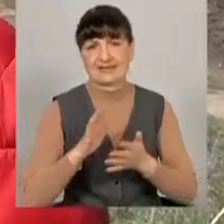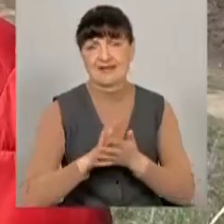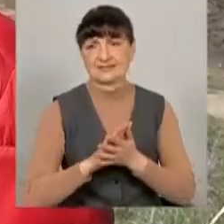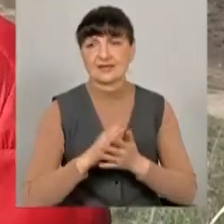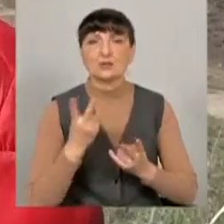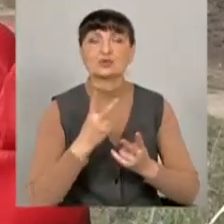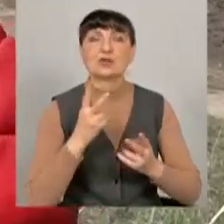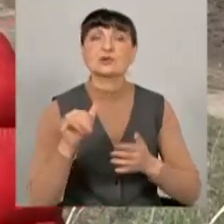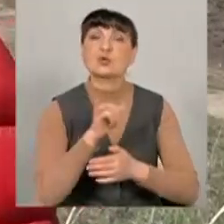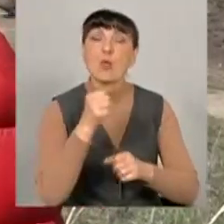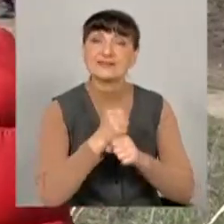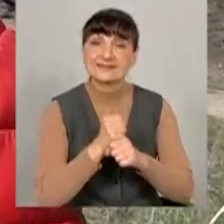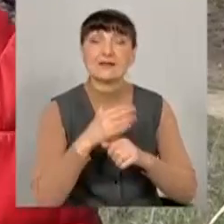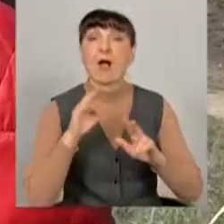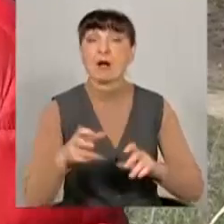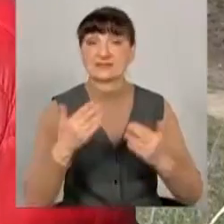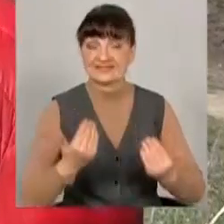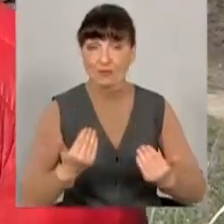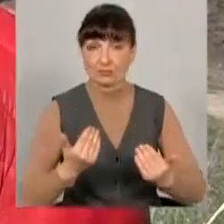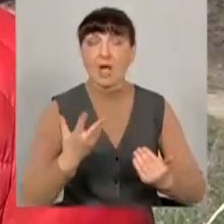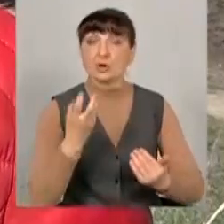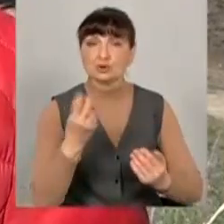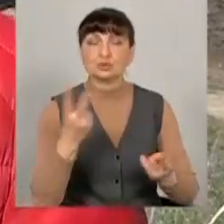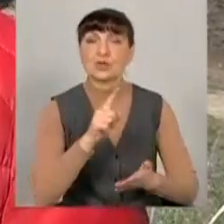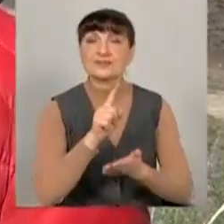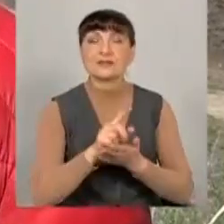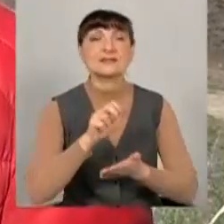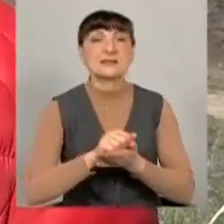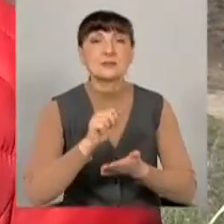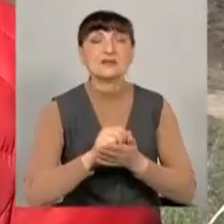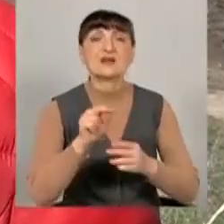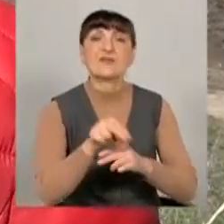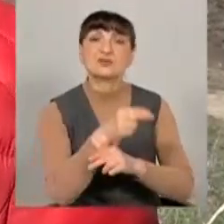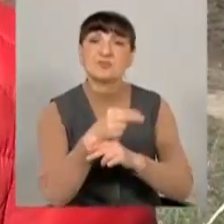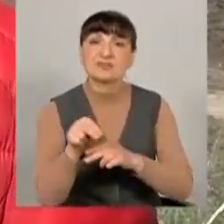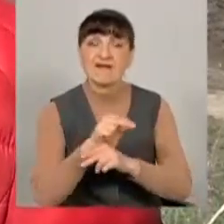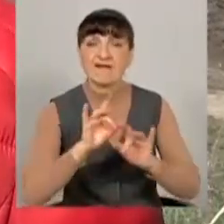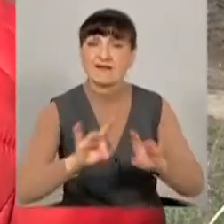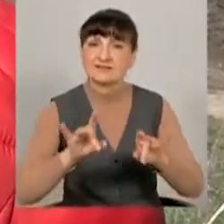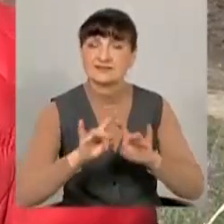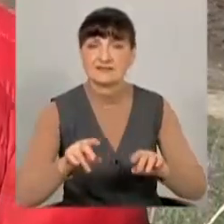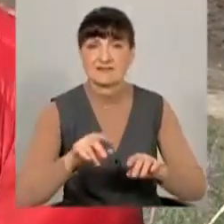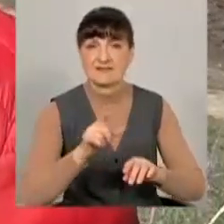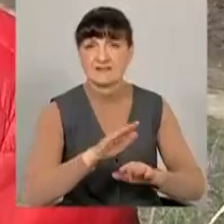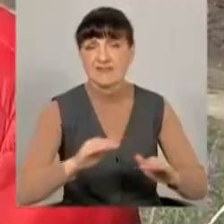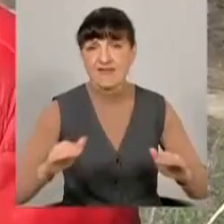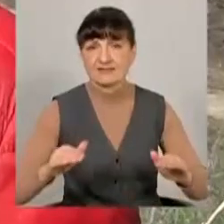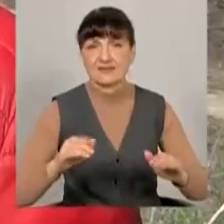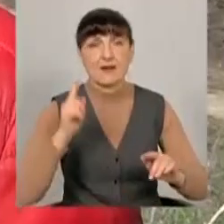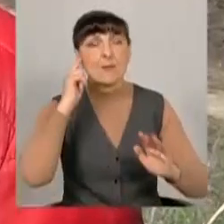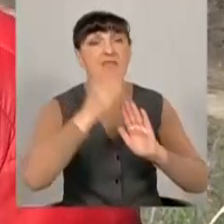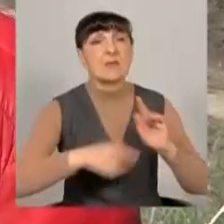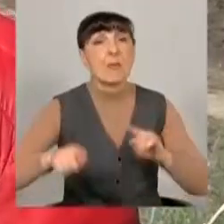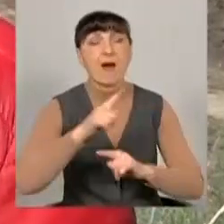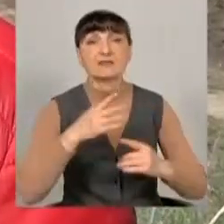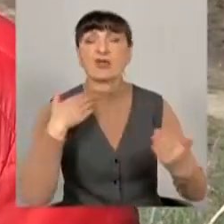большие красивые субботники, как сегодня, да? Нужно обязательно заниматься и воспитательной работой, и воспитывать осознанное